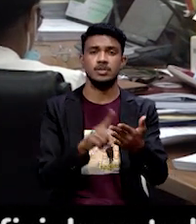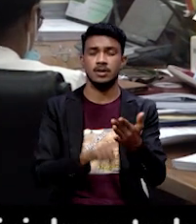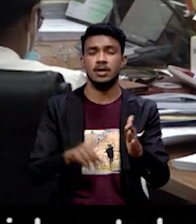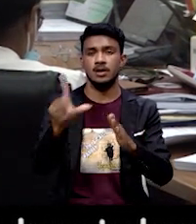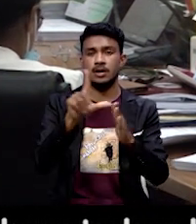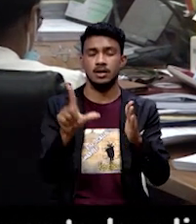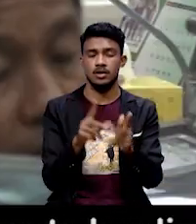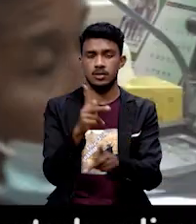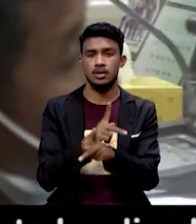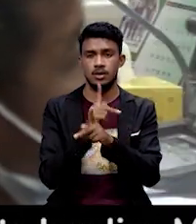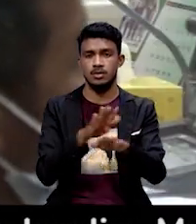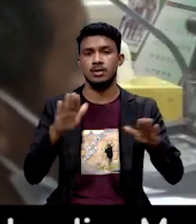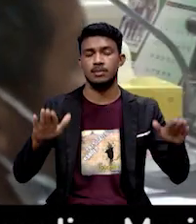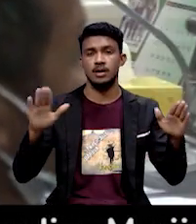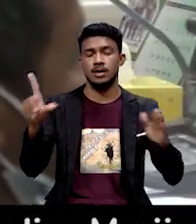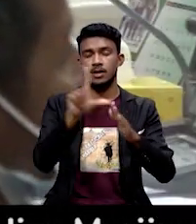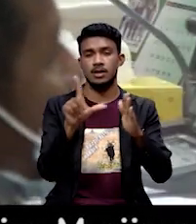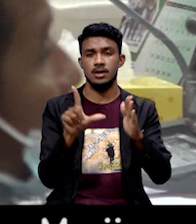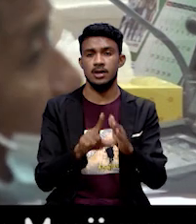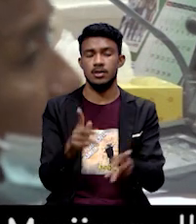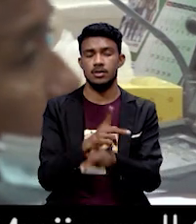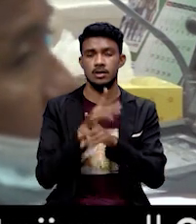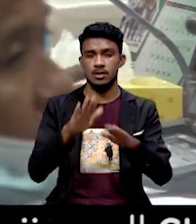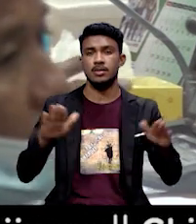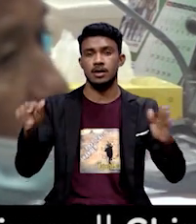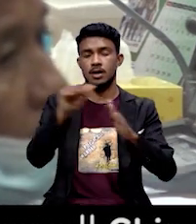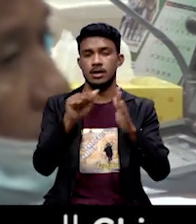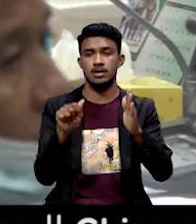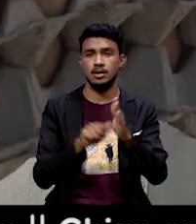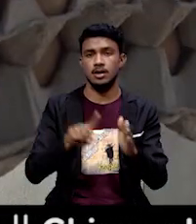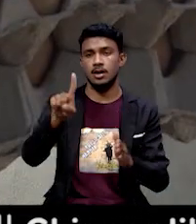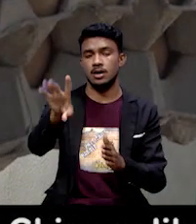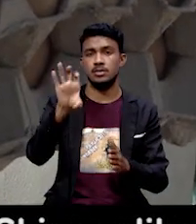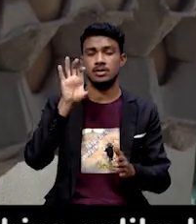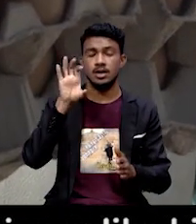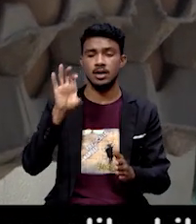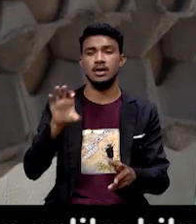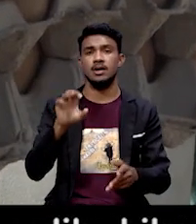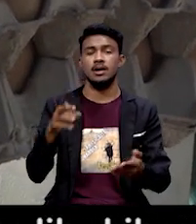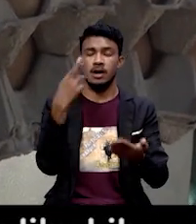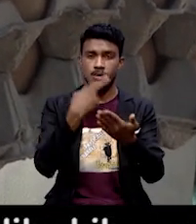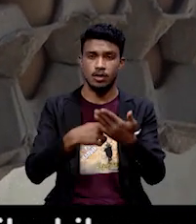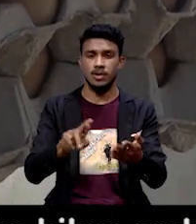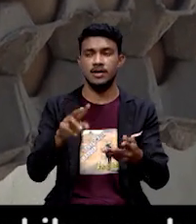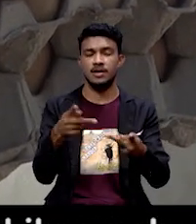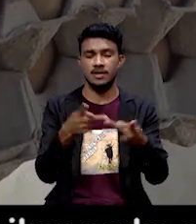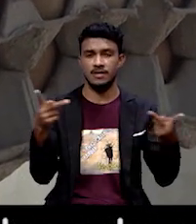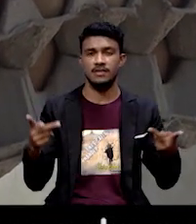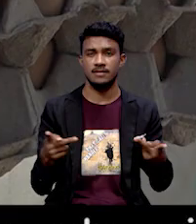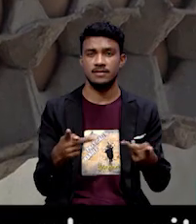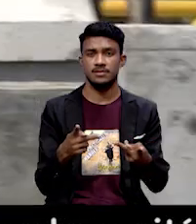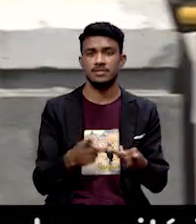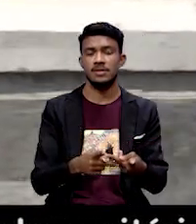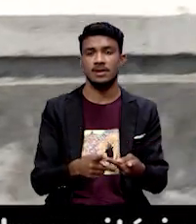labarek. Projeto lei proteção ba labarek iha artigo atus idaresine, aprovado ia fase